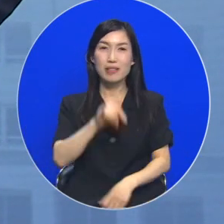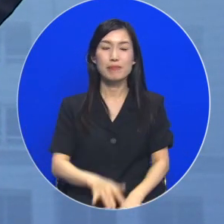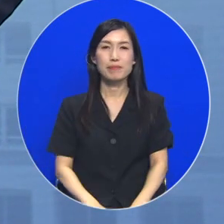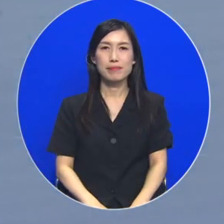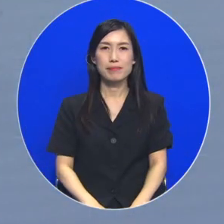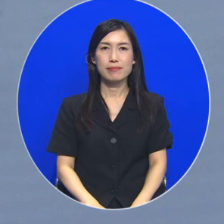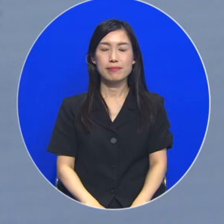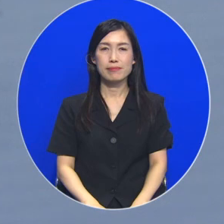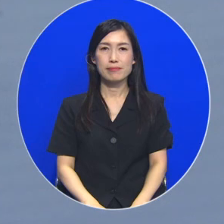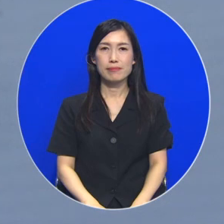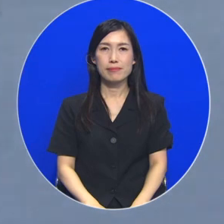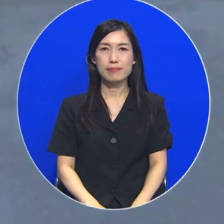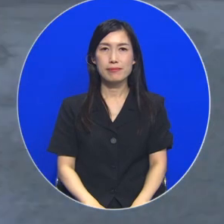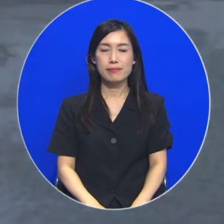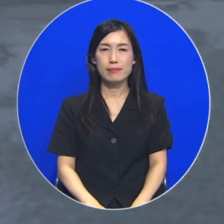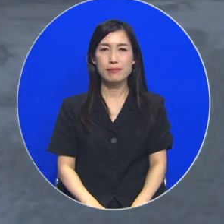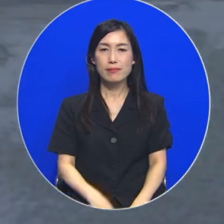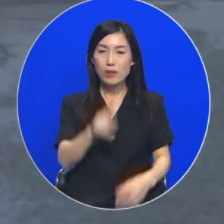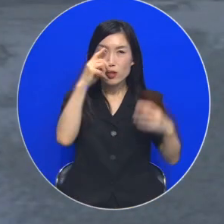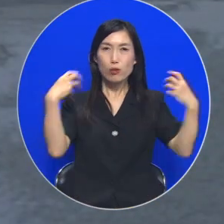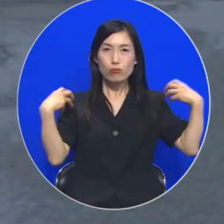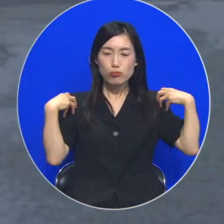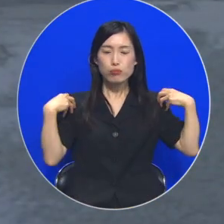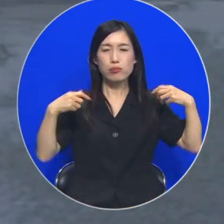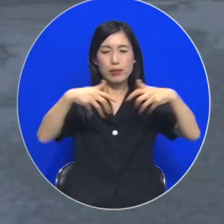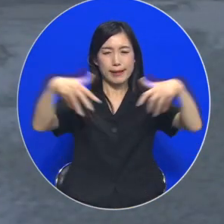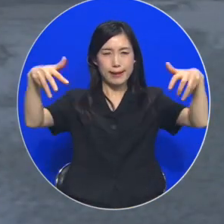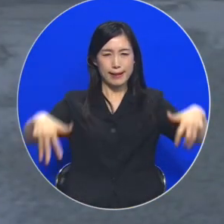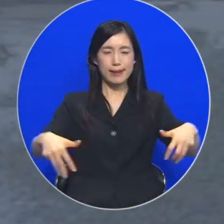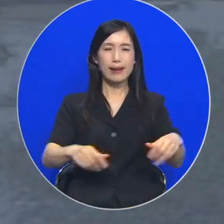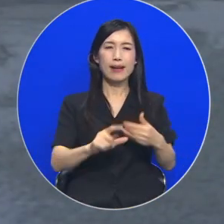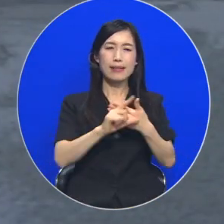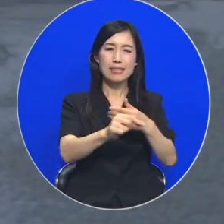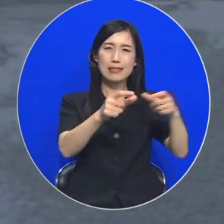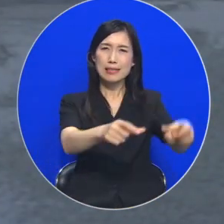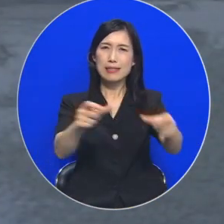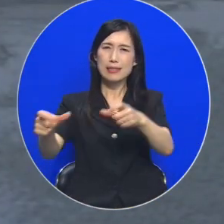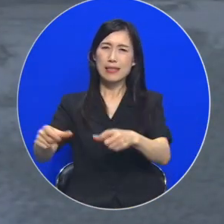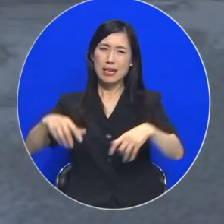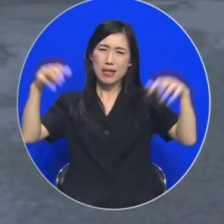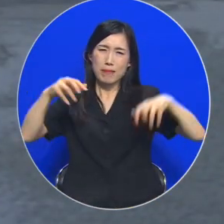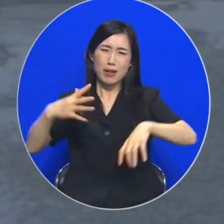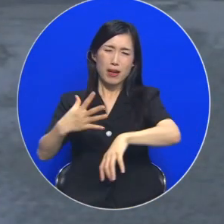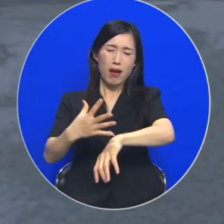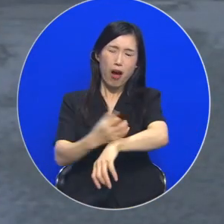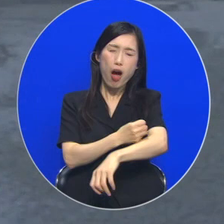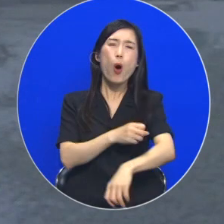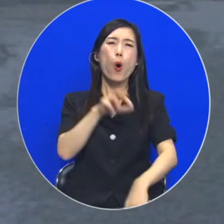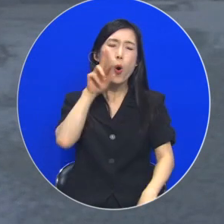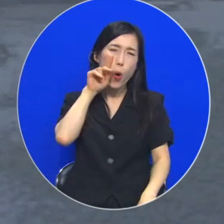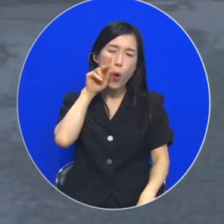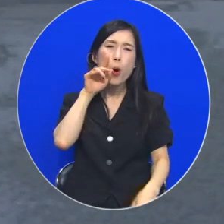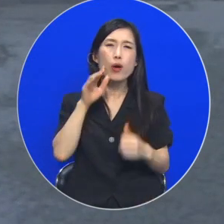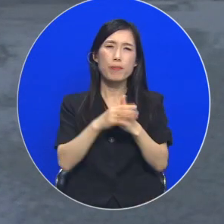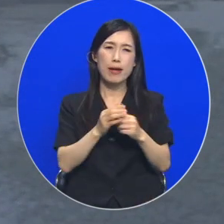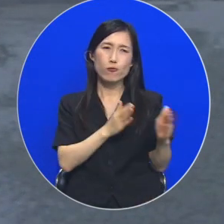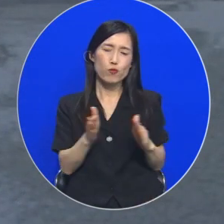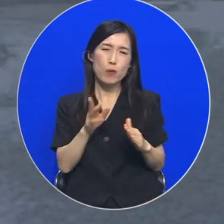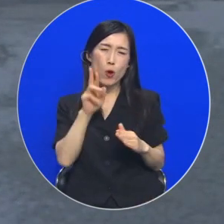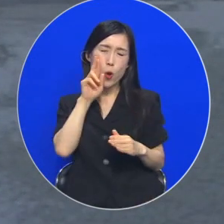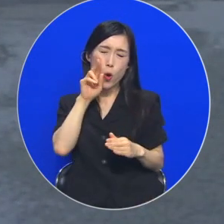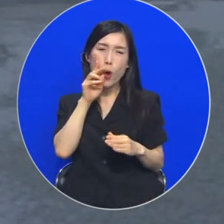있습니다 정부가 관계부채와 지자체에 극한 호우에 대해선 과잉대응을 기본으로